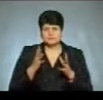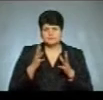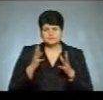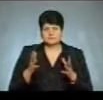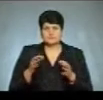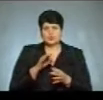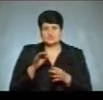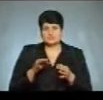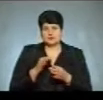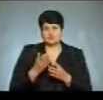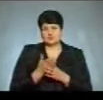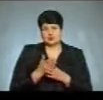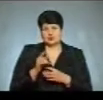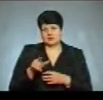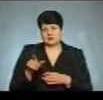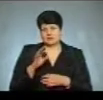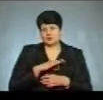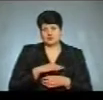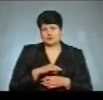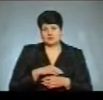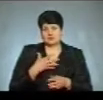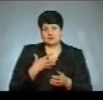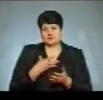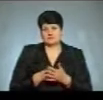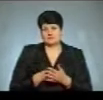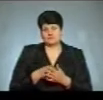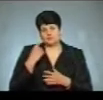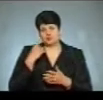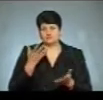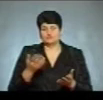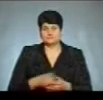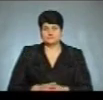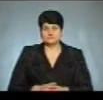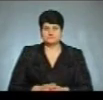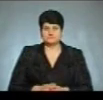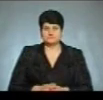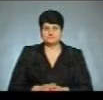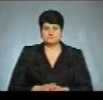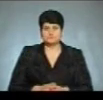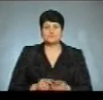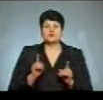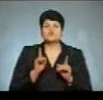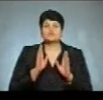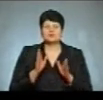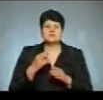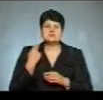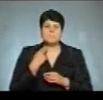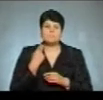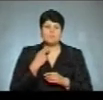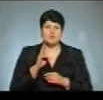то залишок субсидії людина використовує на власний розсуд. Що буде з боржниками? Тобто тими,